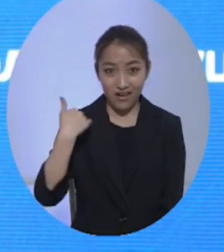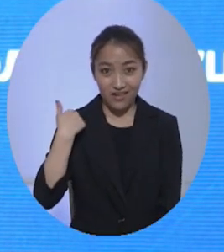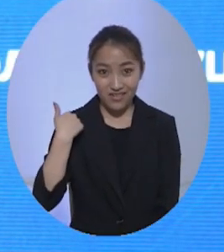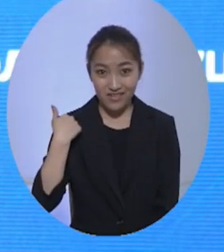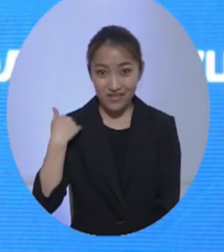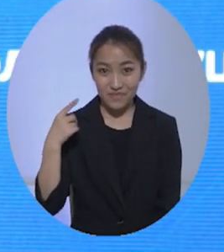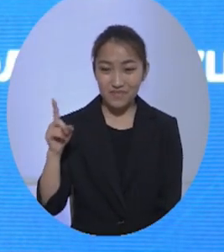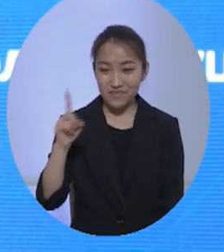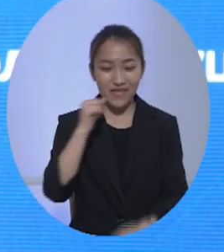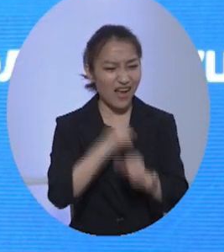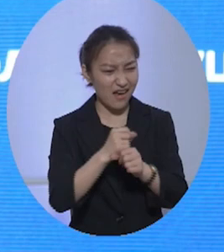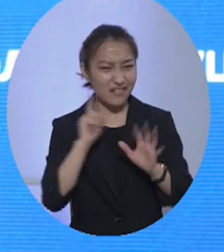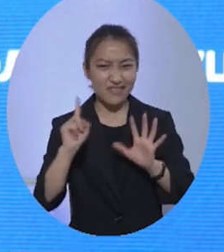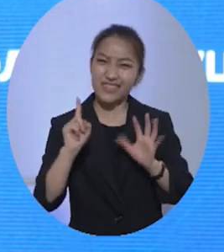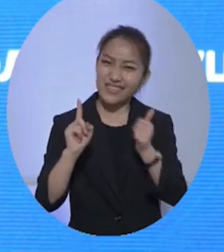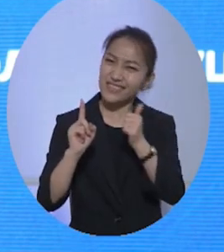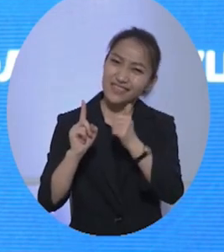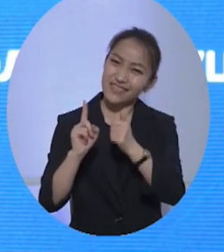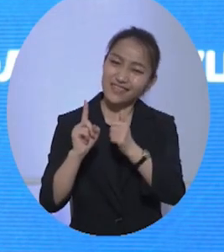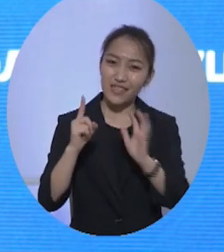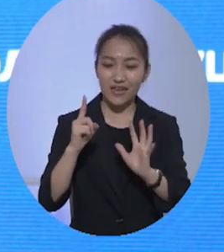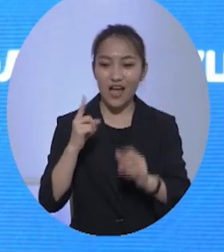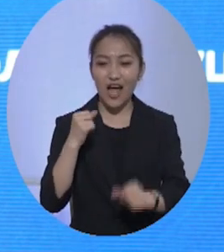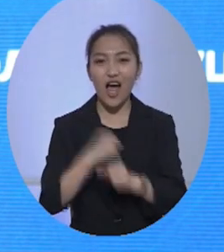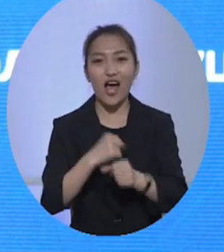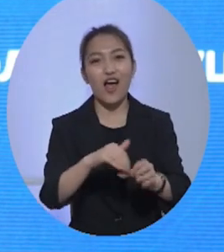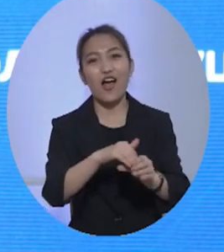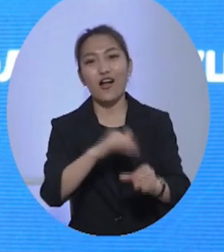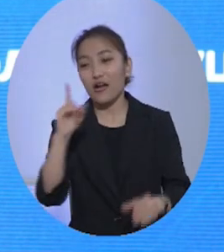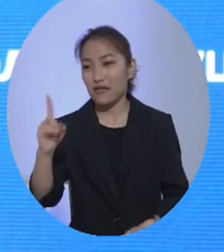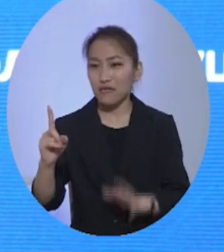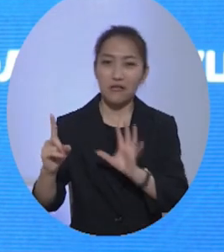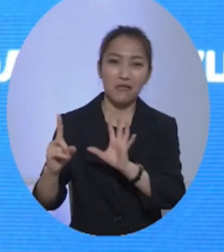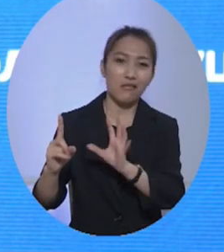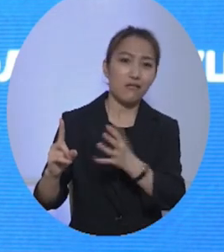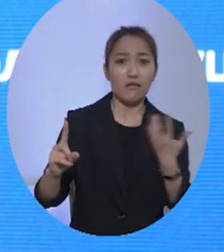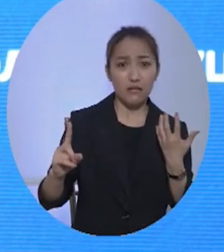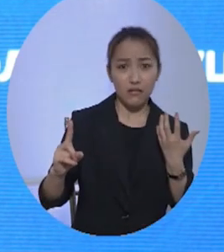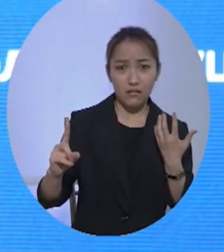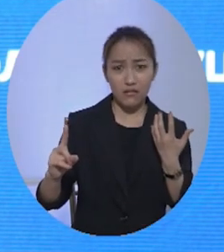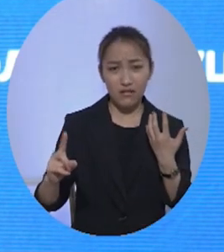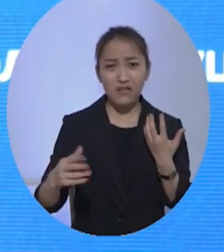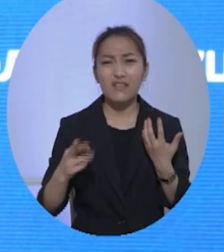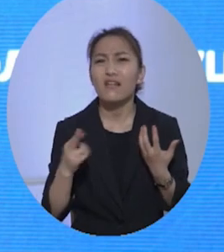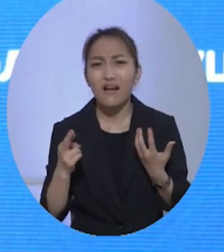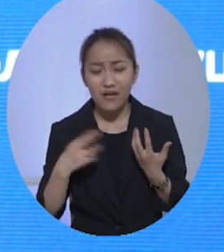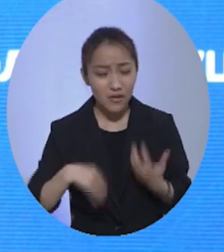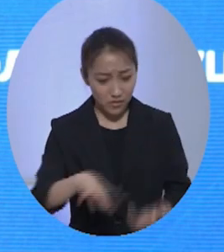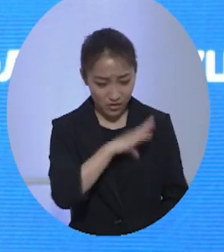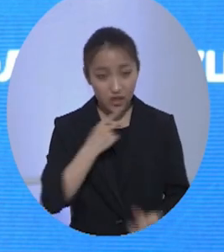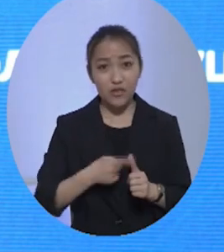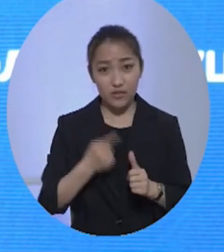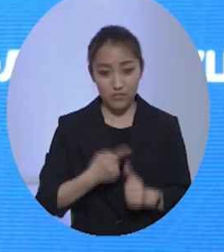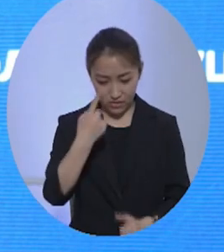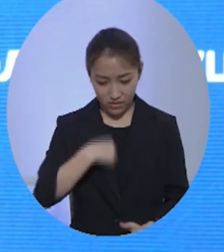тушаалыг хөр ингээд тоохоо өлчдөг. Их сонирн байгаа хөөхгүй бид нар ийм өнгөц юмнээр амьдраад яваад байна. Бид хий юм бэ? Би хий юм бэ?